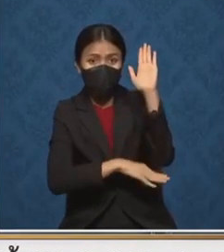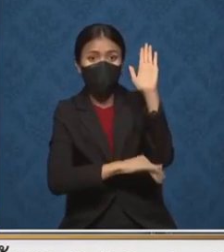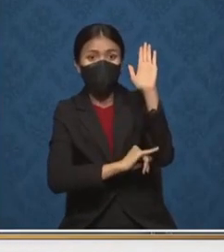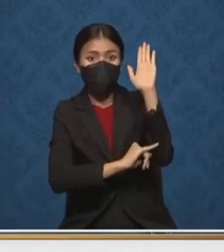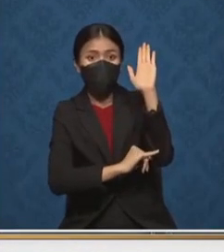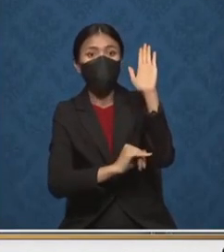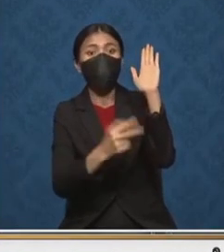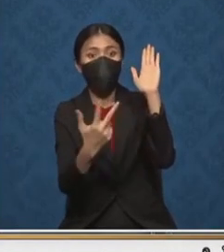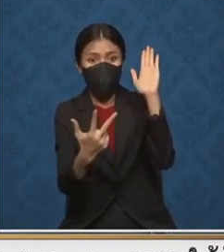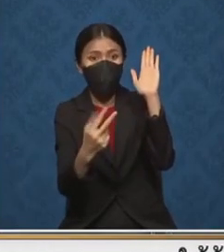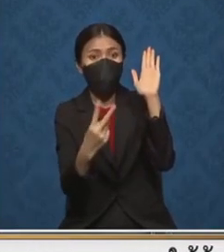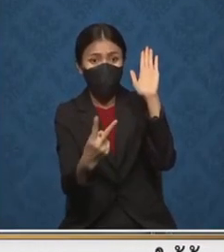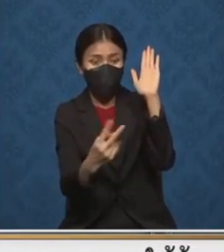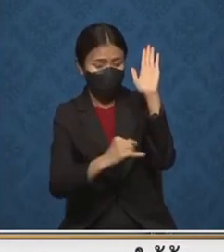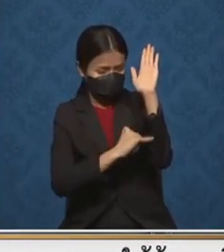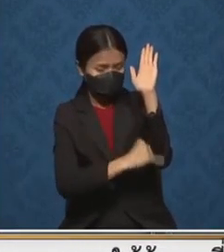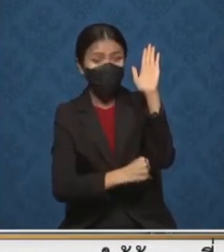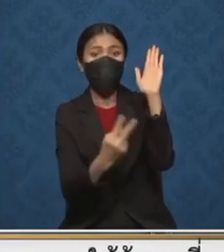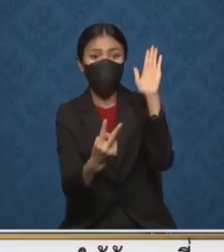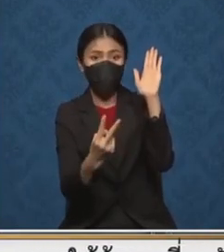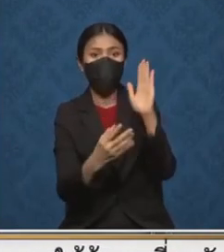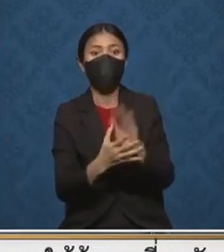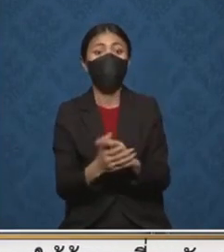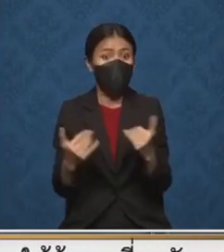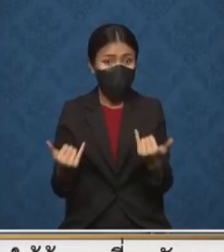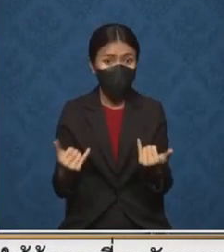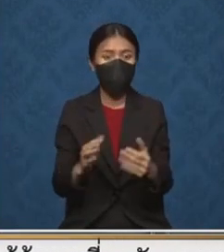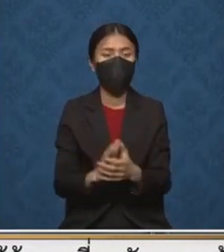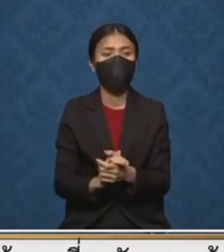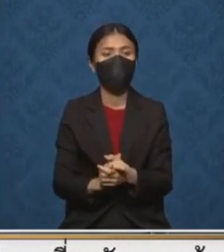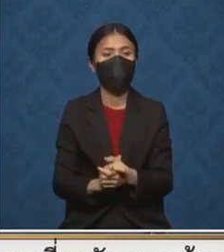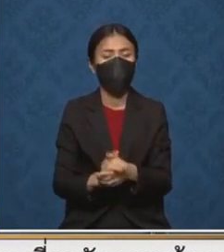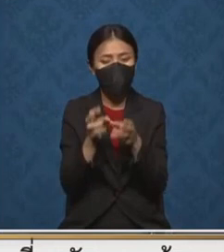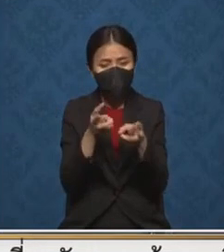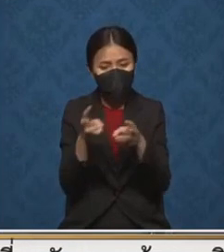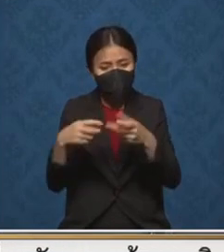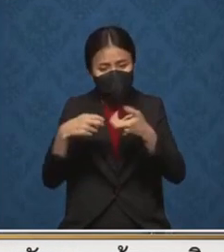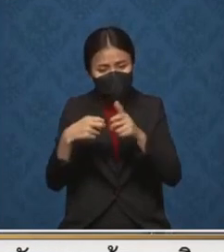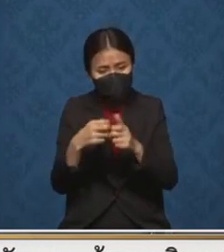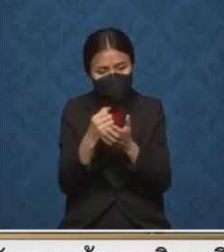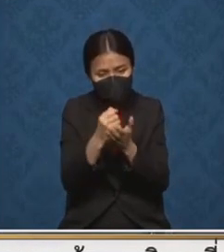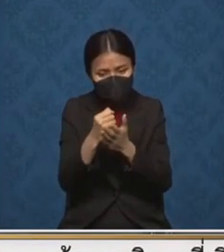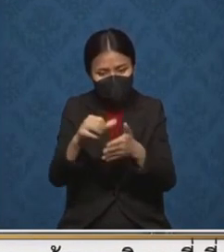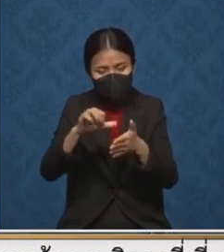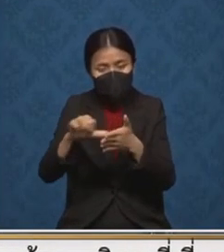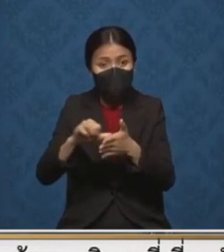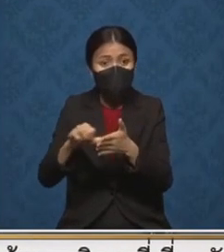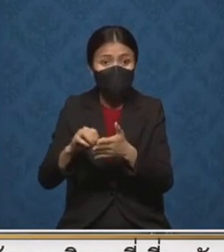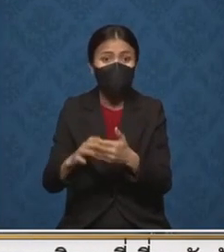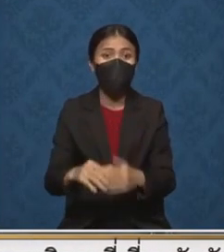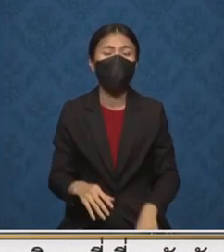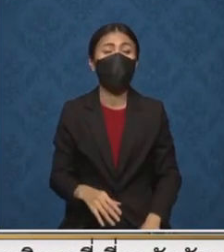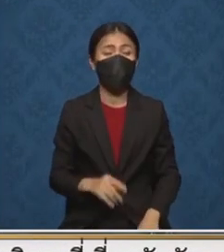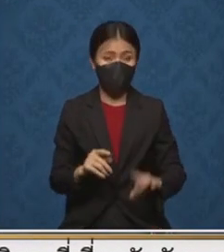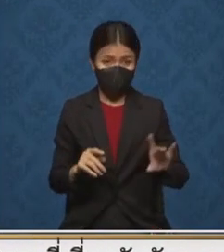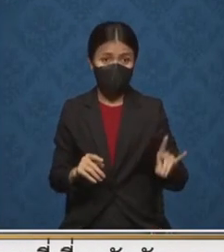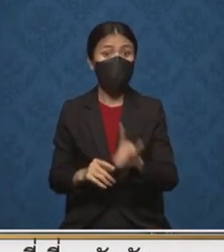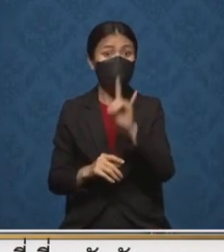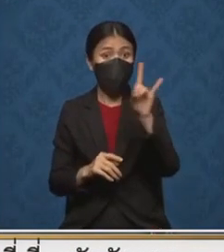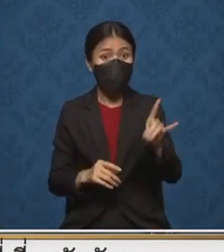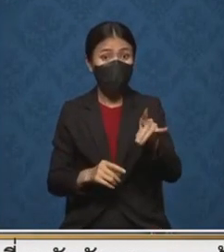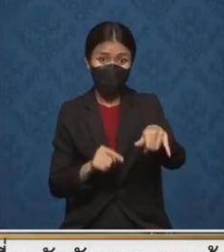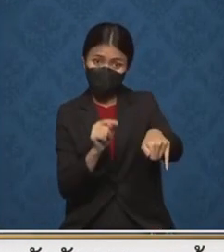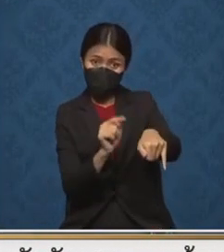เรียนว่าวันนี้การแก้ปัญหานั้นเนี่ยโดยเฉพาะยิ่งสัตว์ก็มีชีวิตเหมือนมนุษย์ว่า